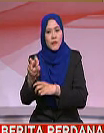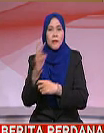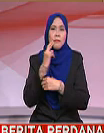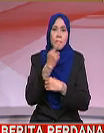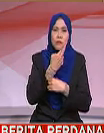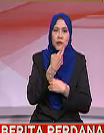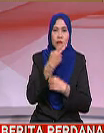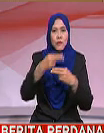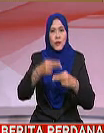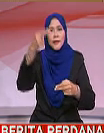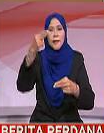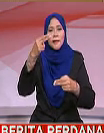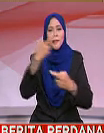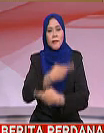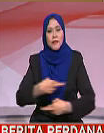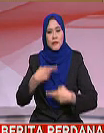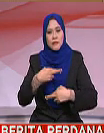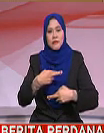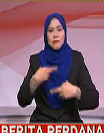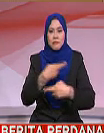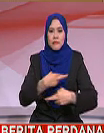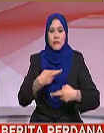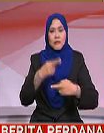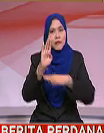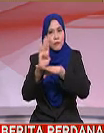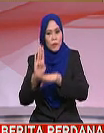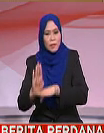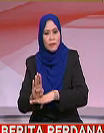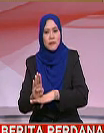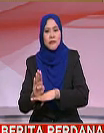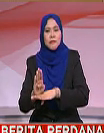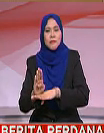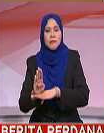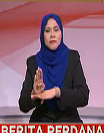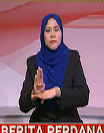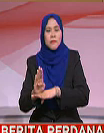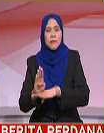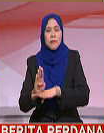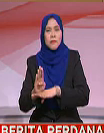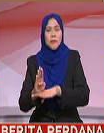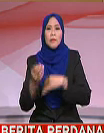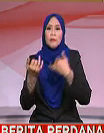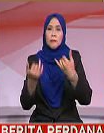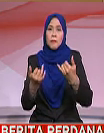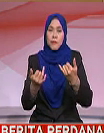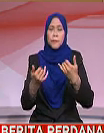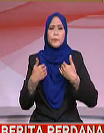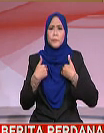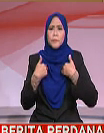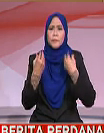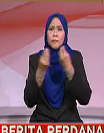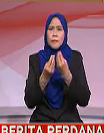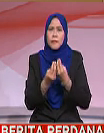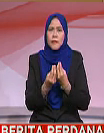restaurants, hotel and recreation services and culture. Meanwhile, consumption on essential needs such